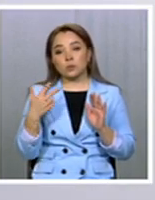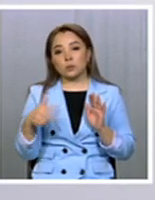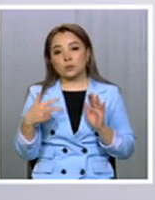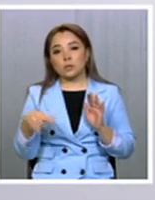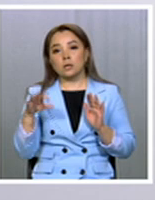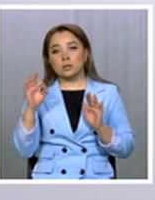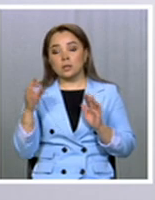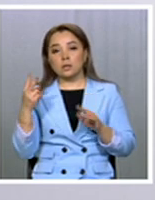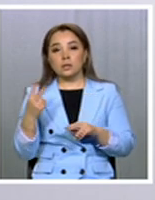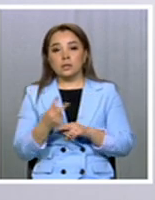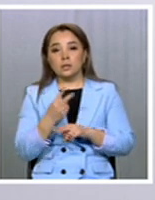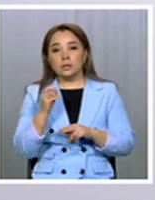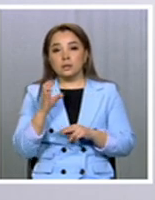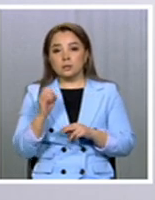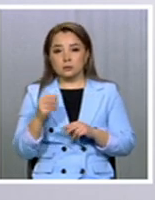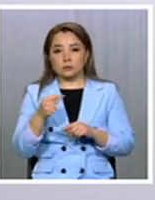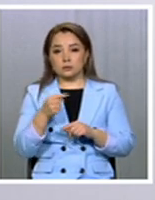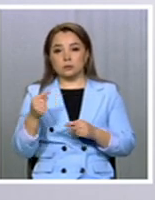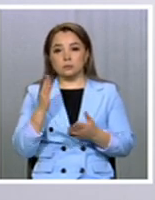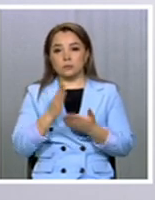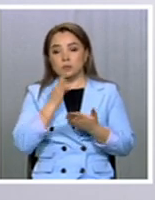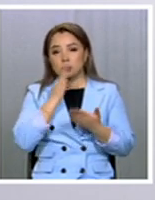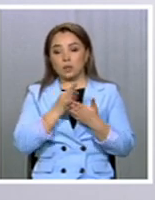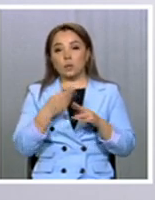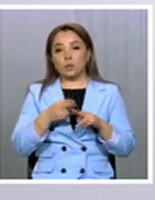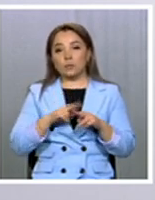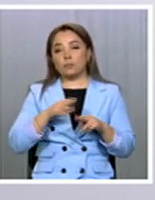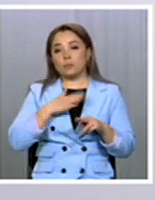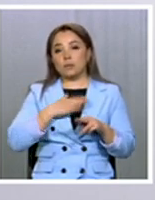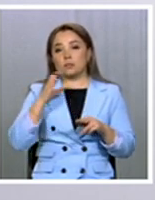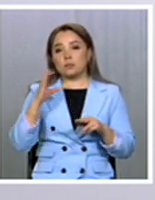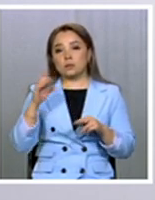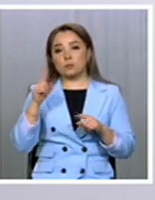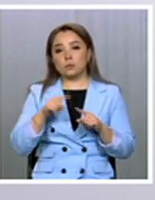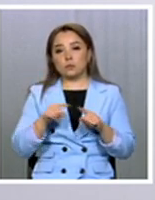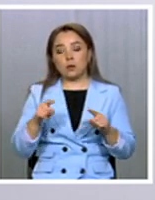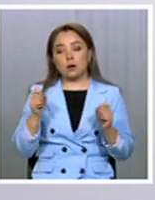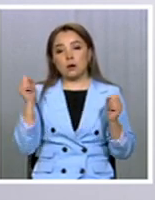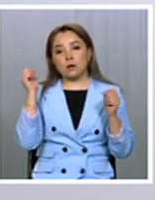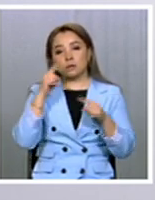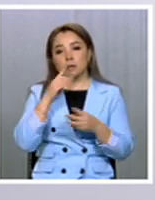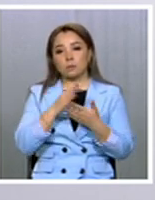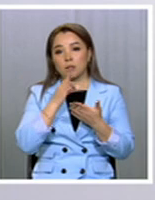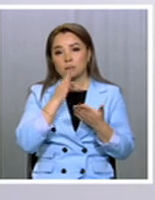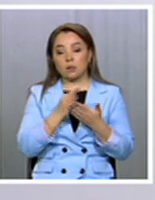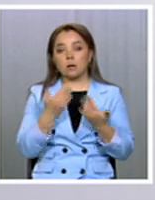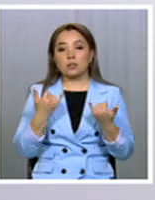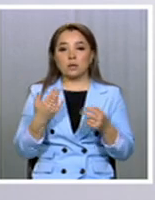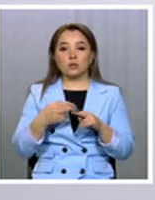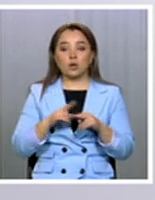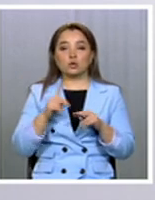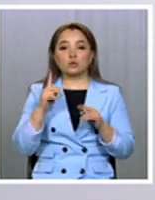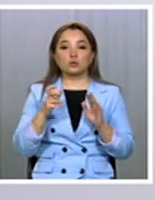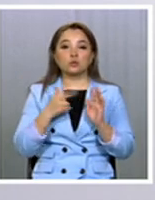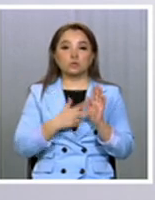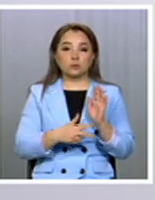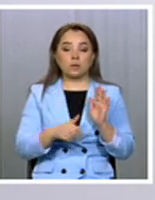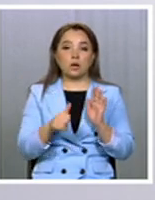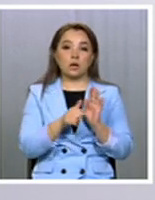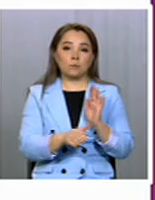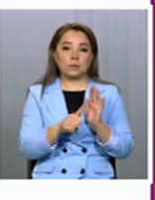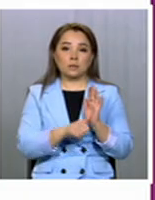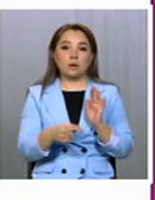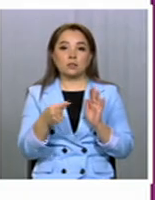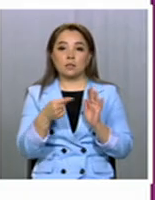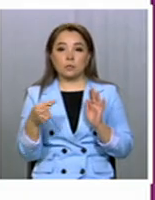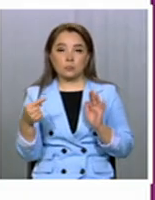2 еселеп азайтатын болсақ, онда бізде С бұрышы анықталады. Яғни 180-нен 60-ты